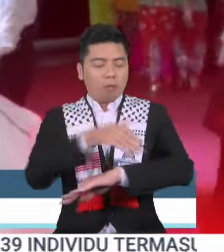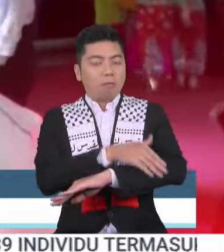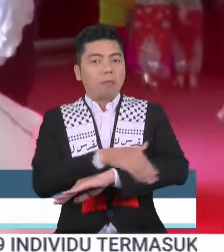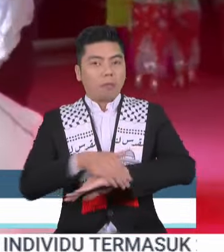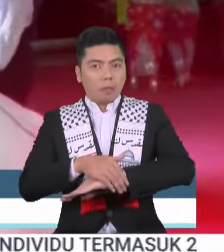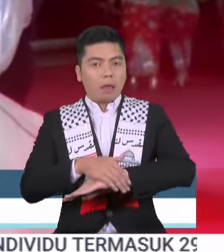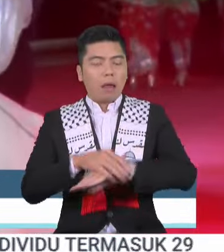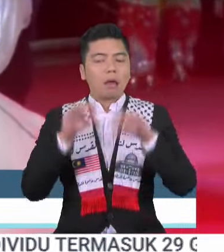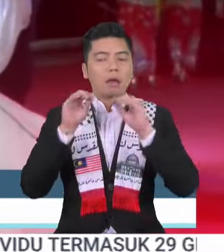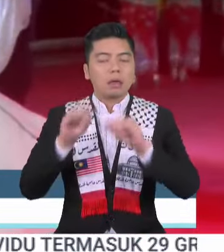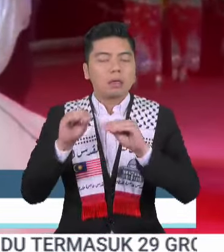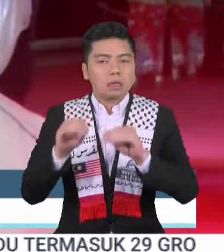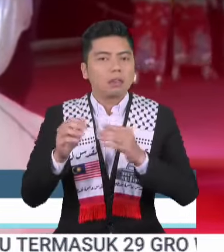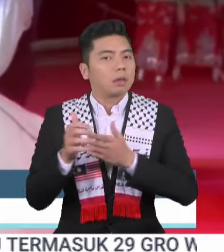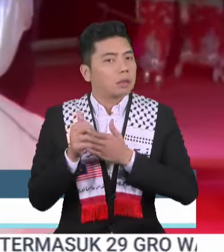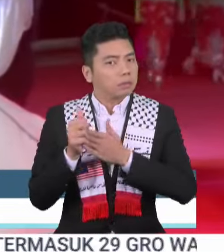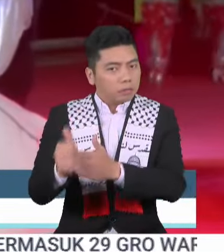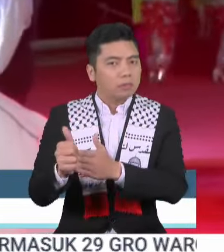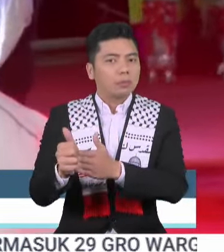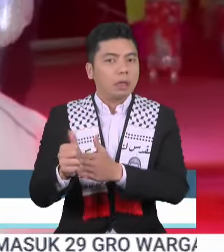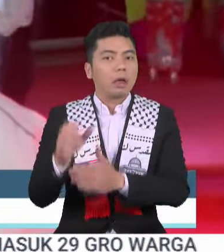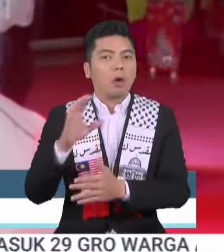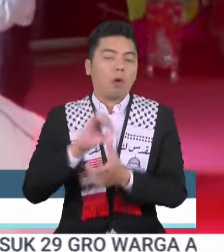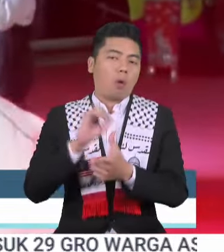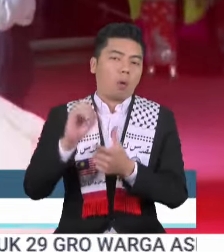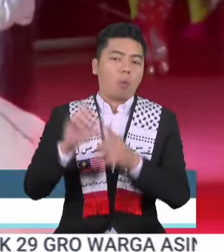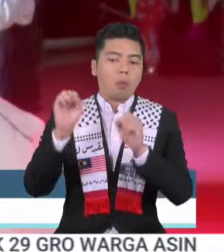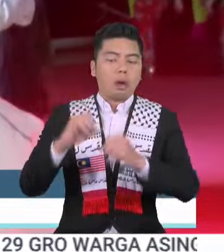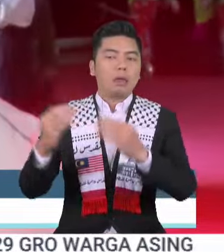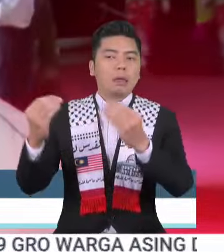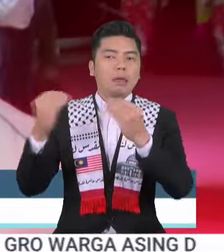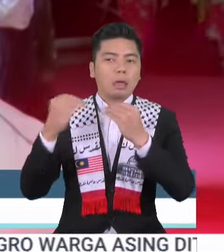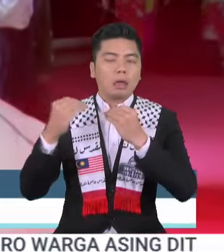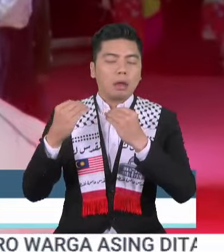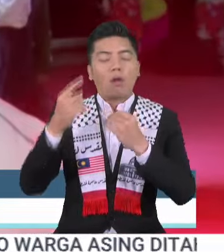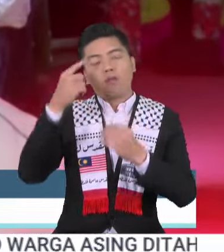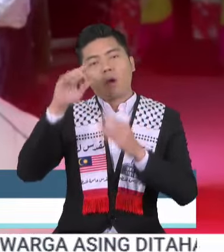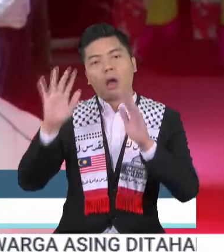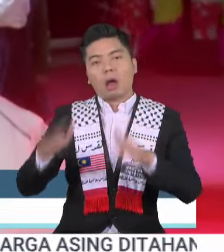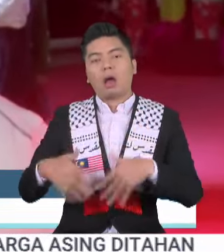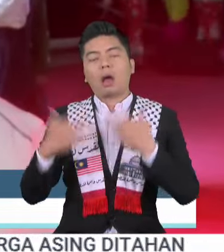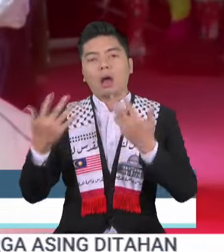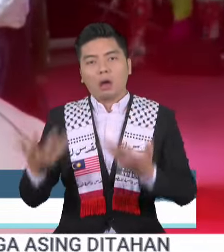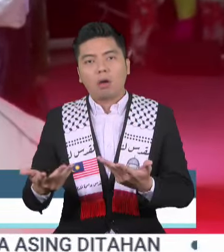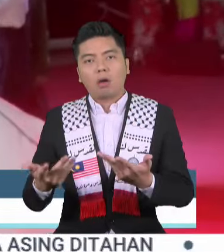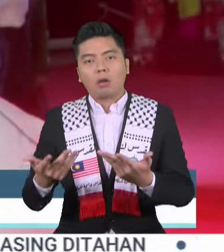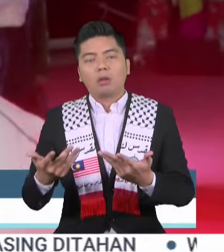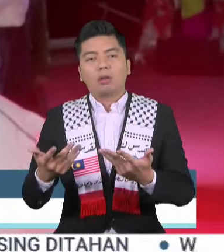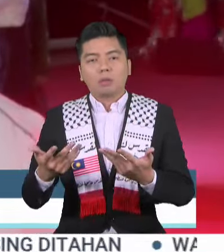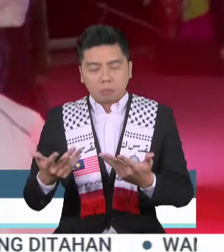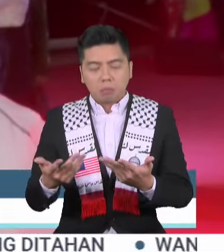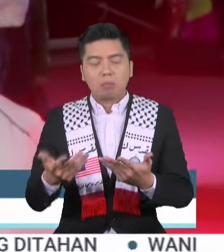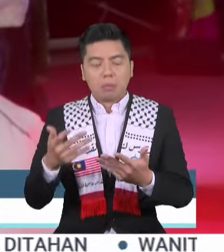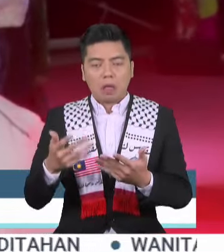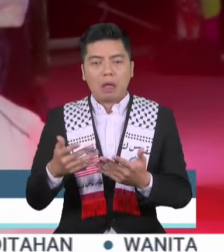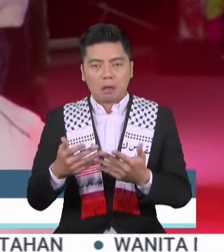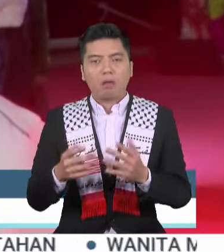juga memberi dorongan kepada kita untuk teruskan usaha kita sebagai host ASEAN